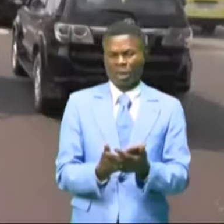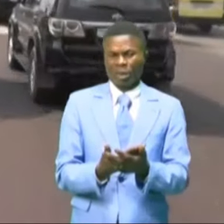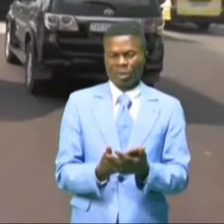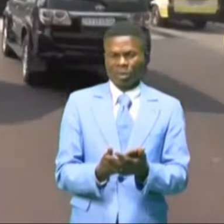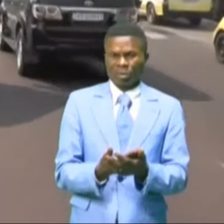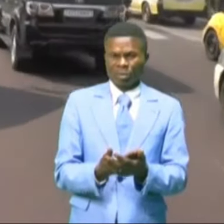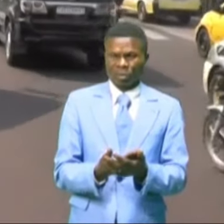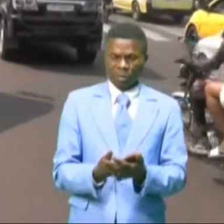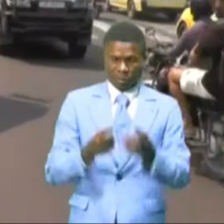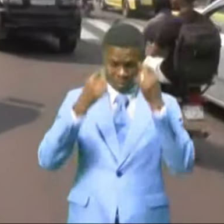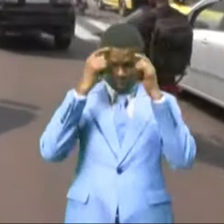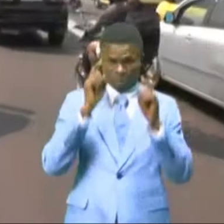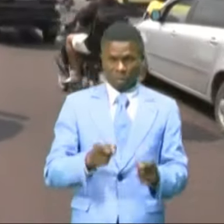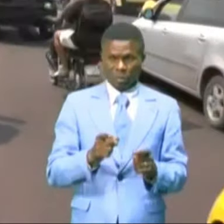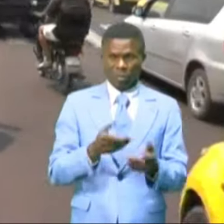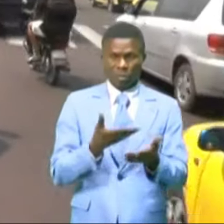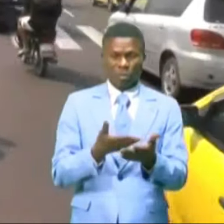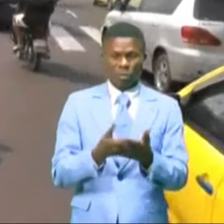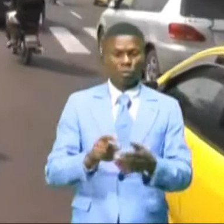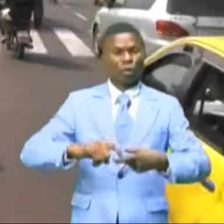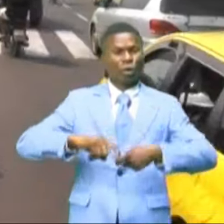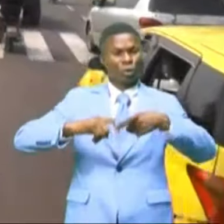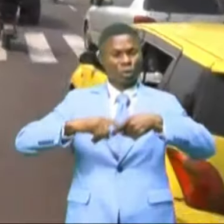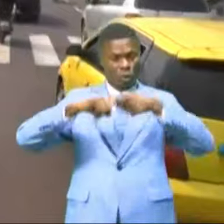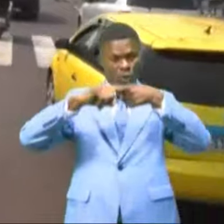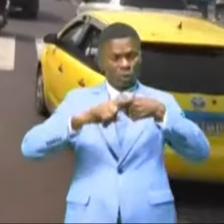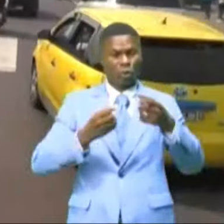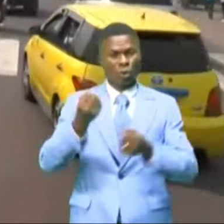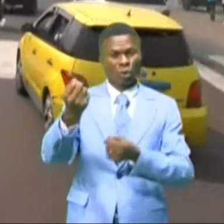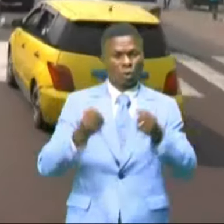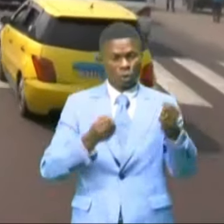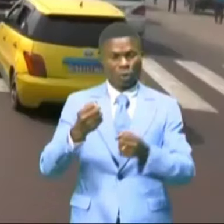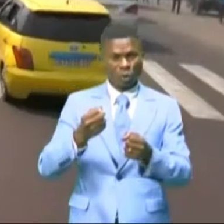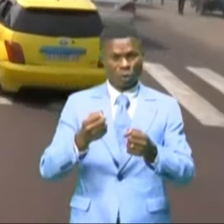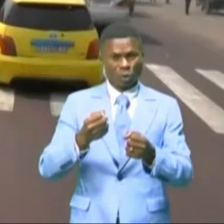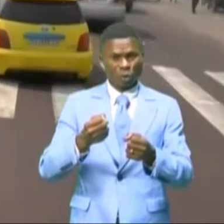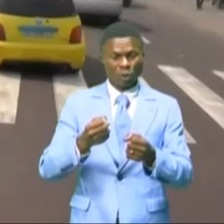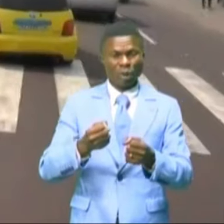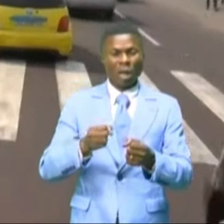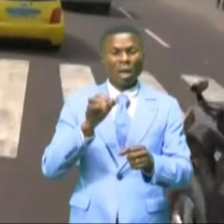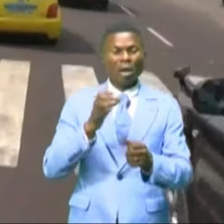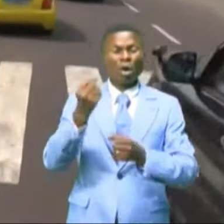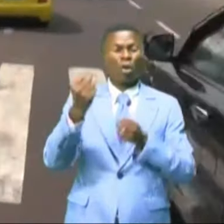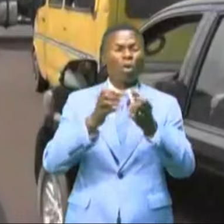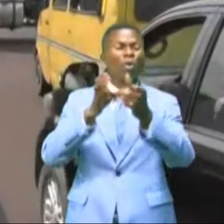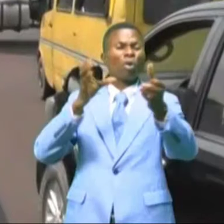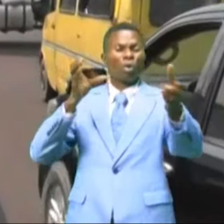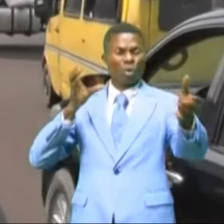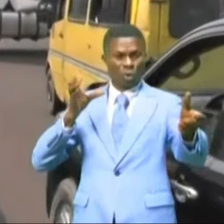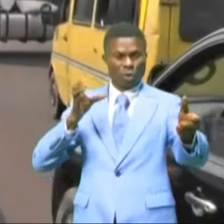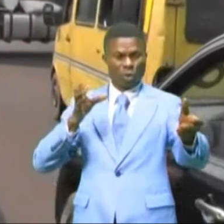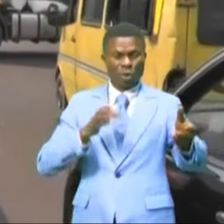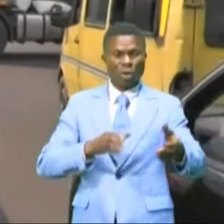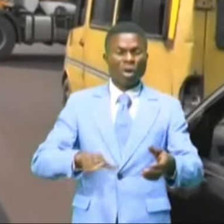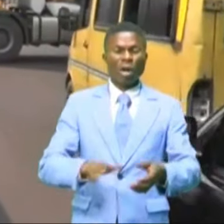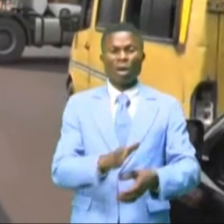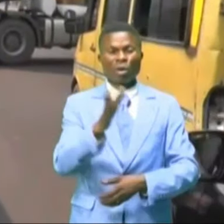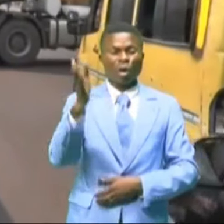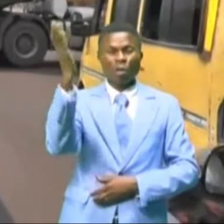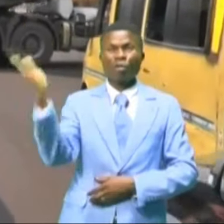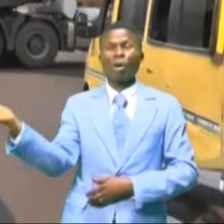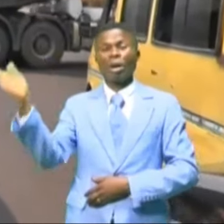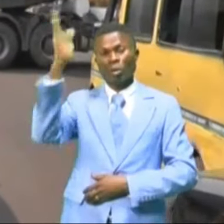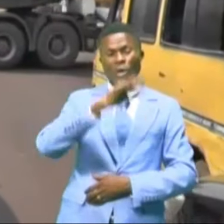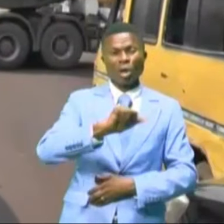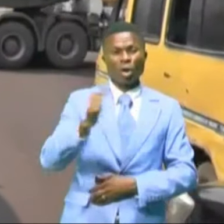de la mesure portant interdiction aux véhicules à gros tonnage de circuler la journée, certains